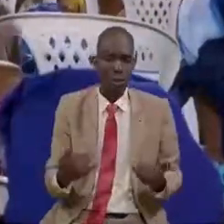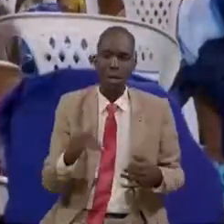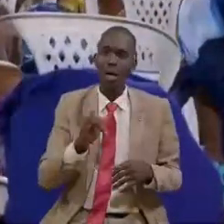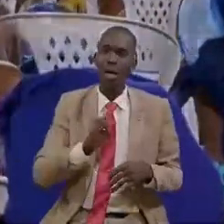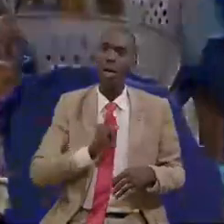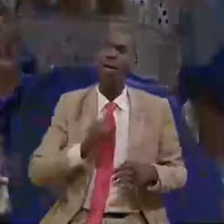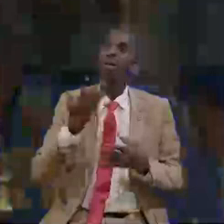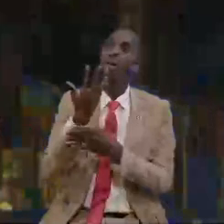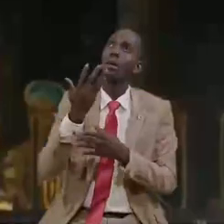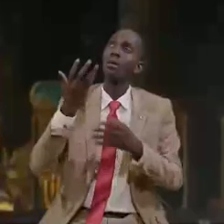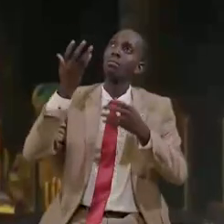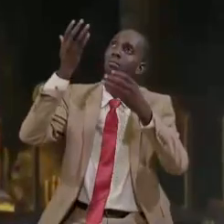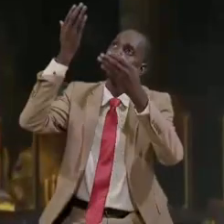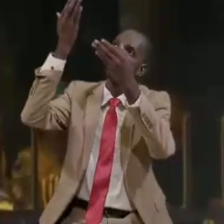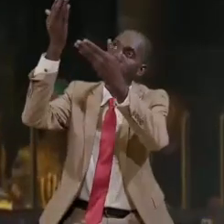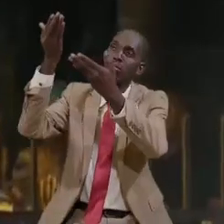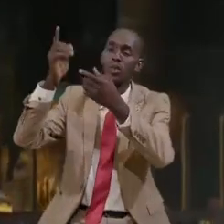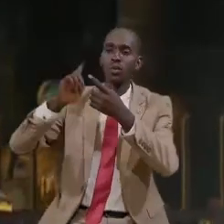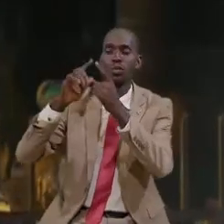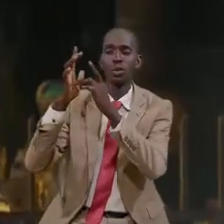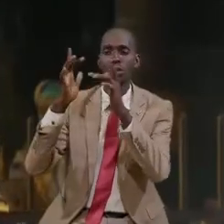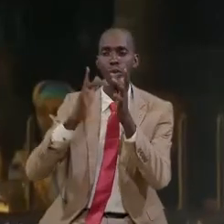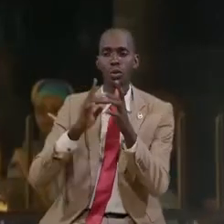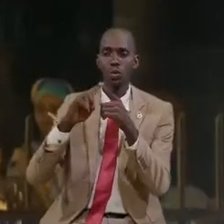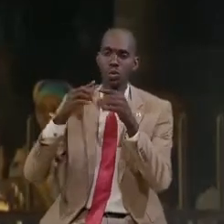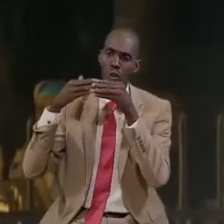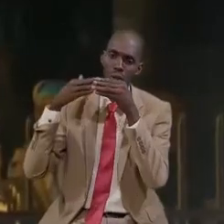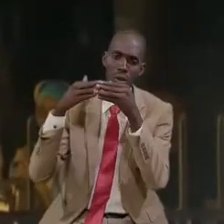Et maintenant, je mets ma main dans la main de Jésus